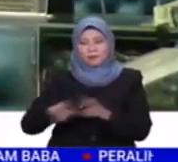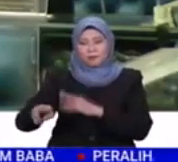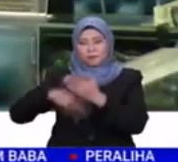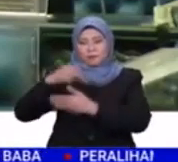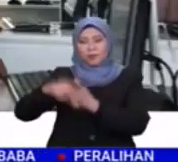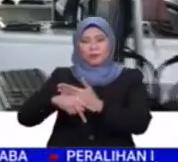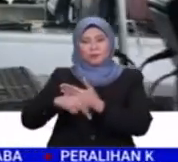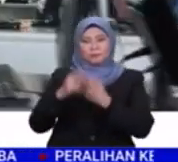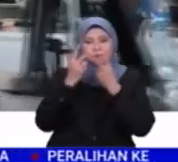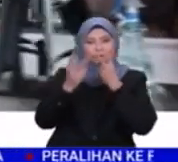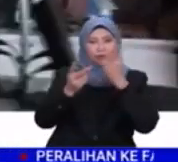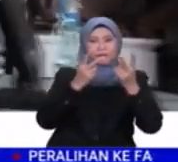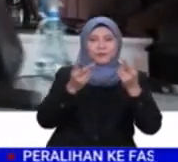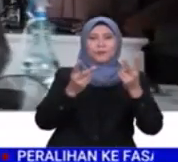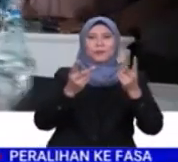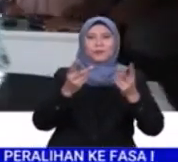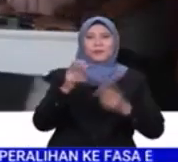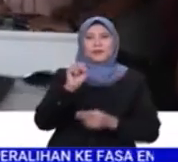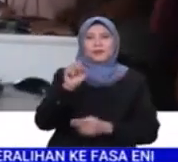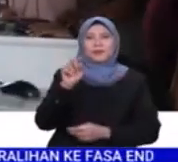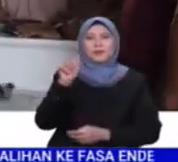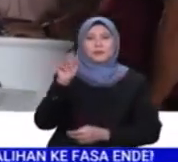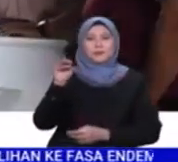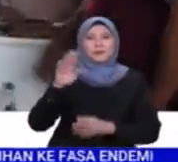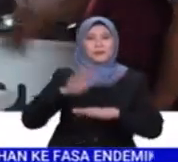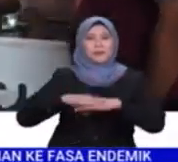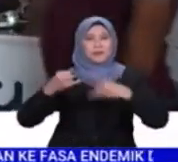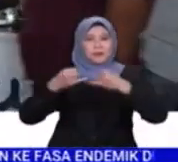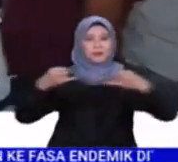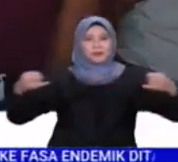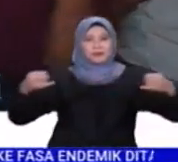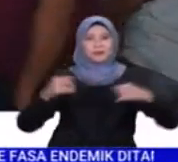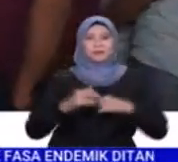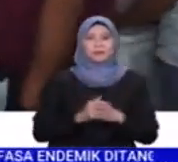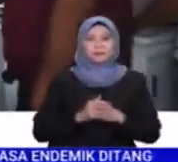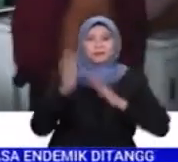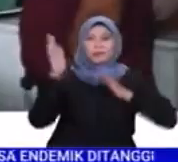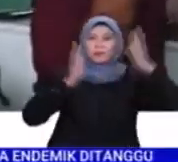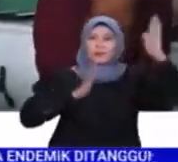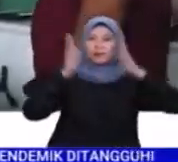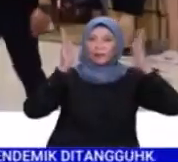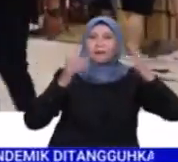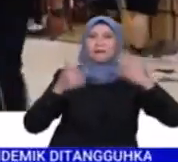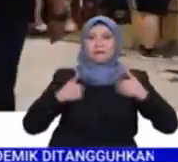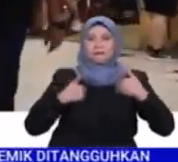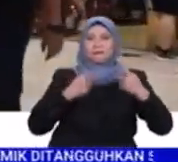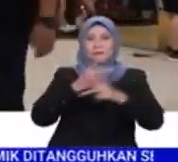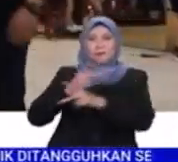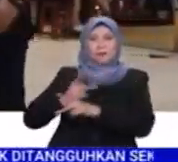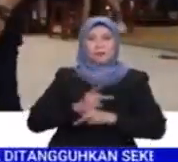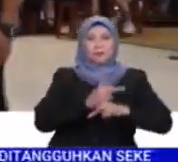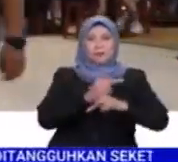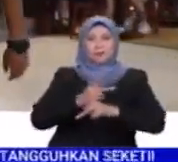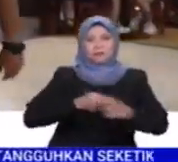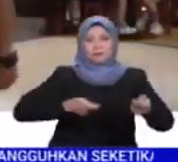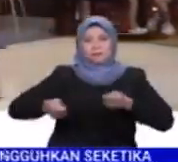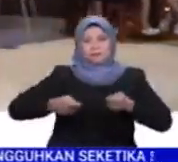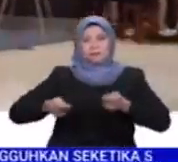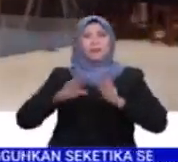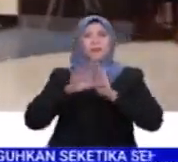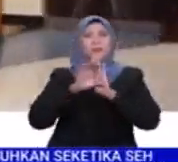program tuntunan dalam platform penerimaan dalam talian di Malaysia beberapa langkah pengawalan diambil